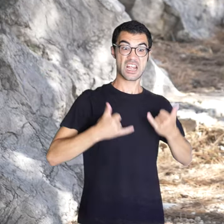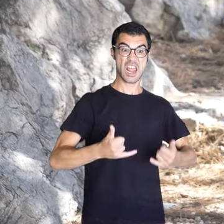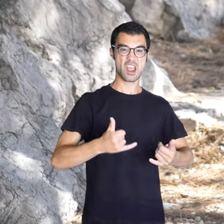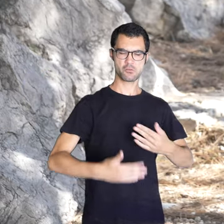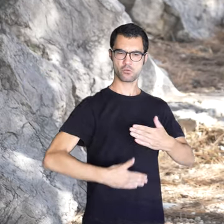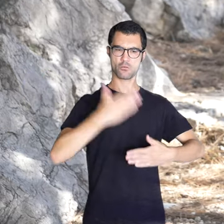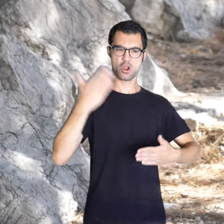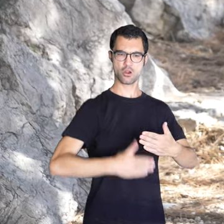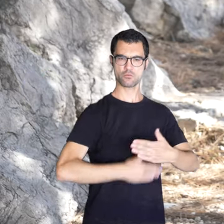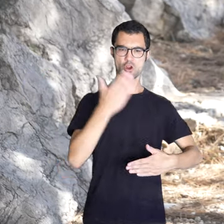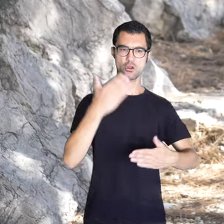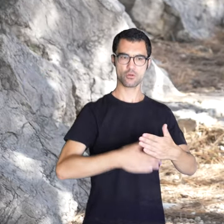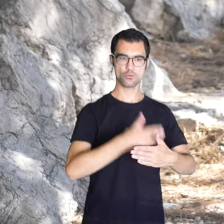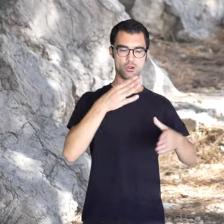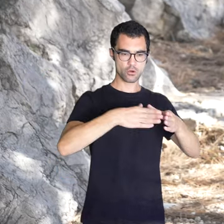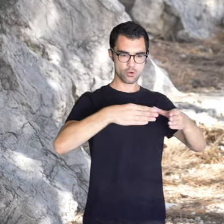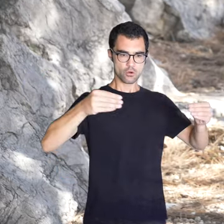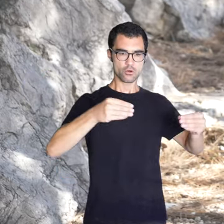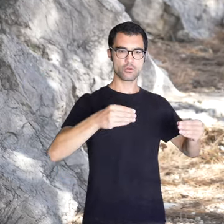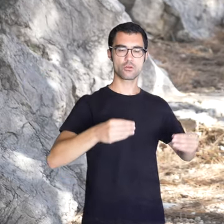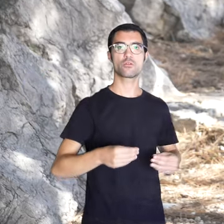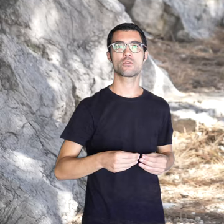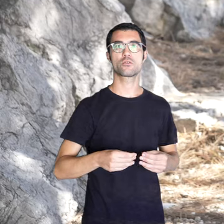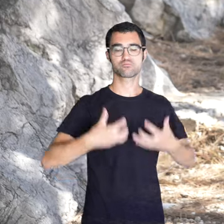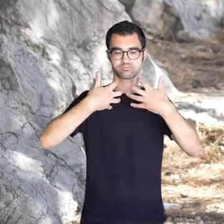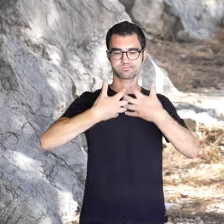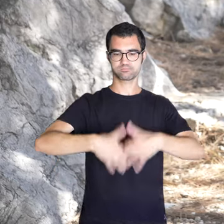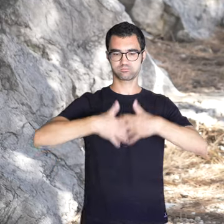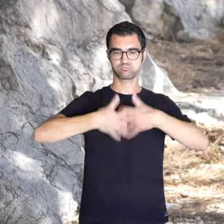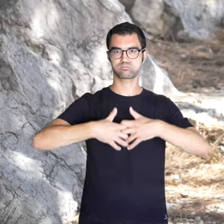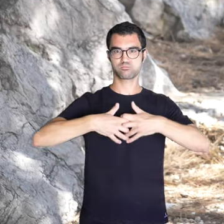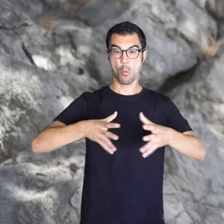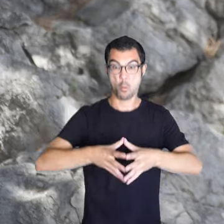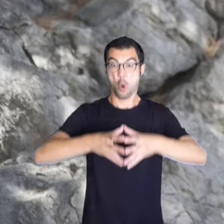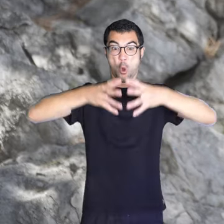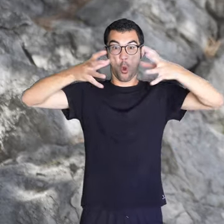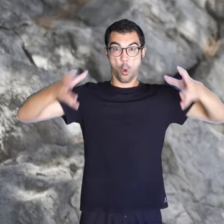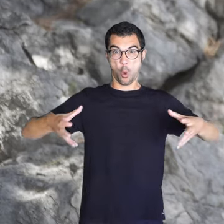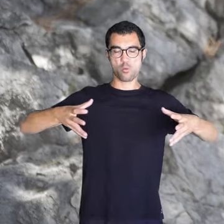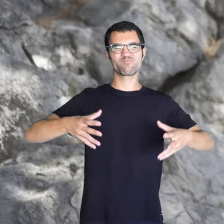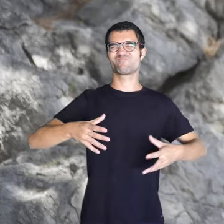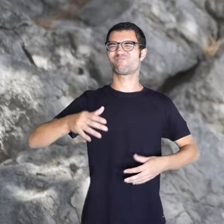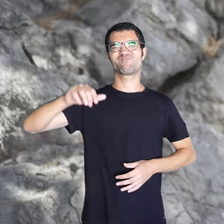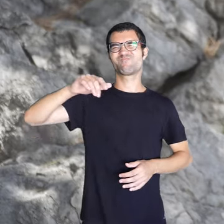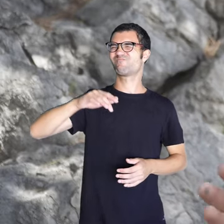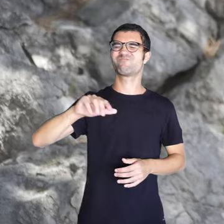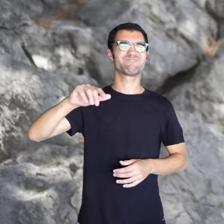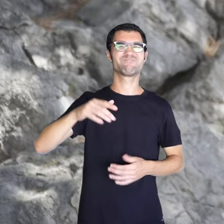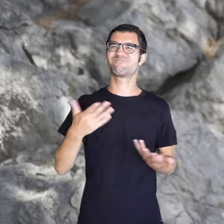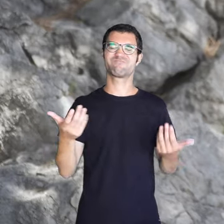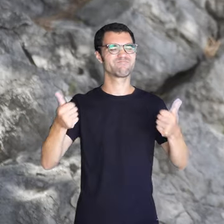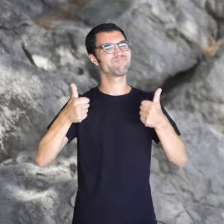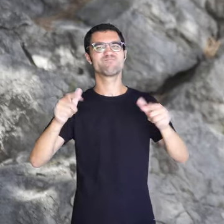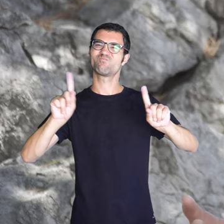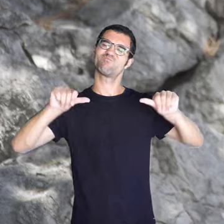Modernització de les barques va fer molt de mal quan se va posar grans motors. Ventura ha vist des de l'ignorància en aquell